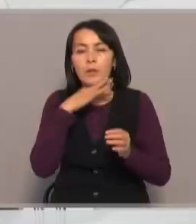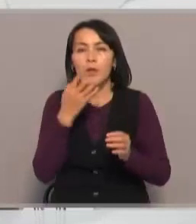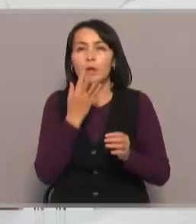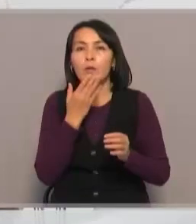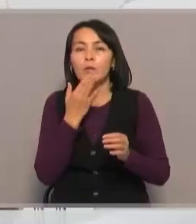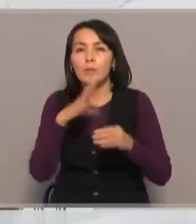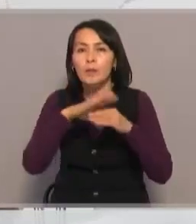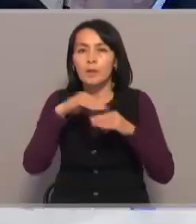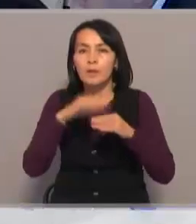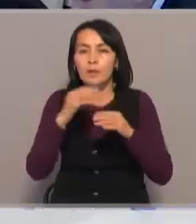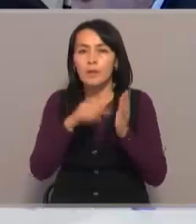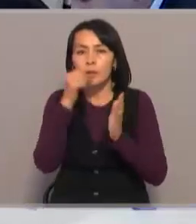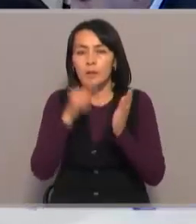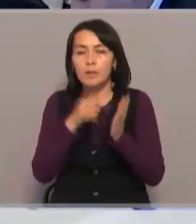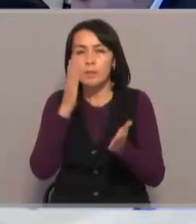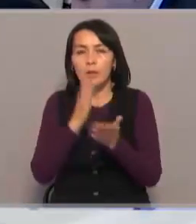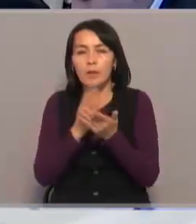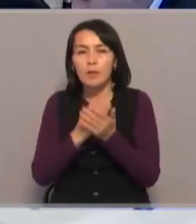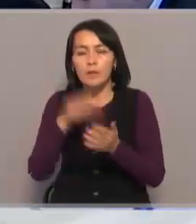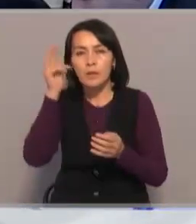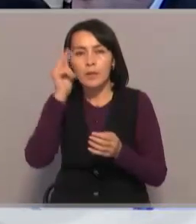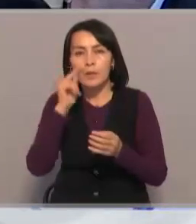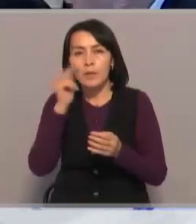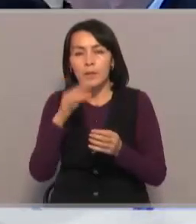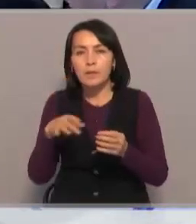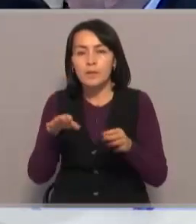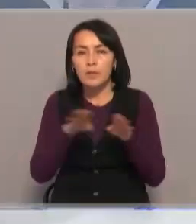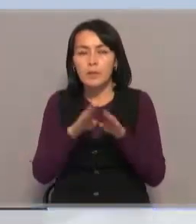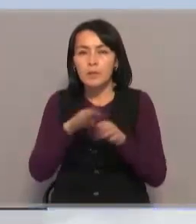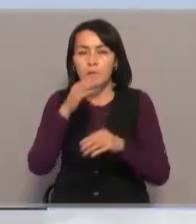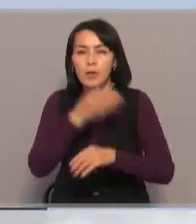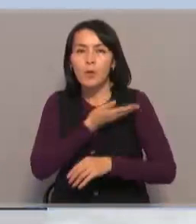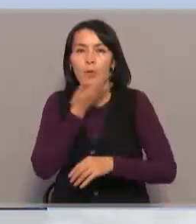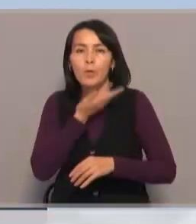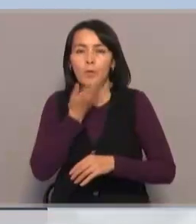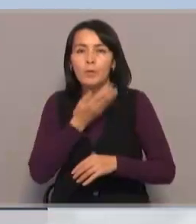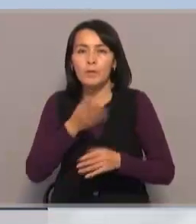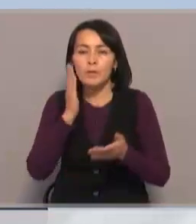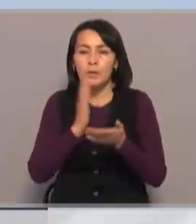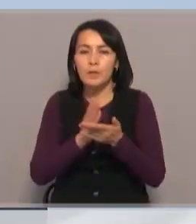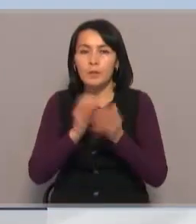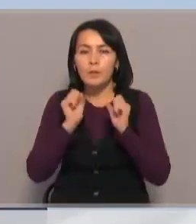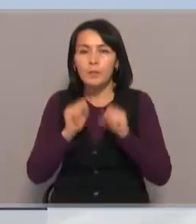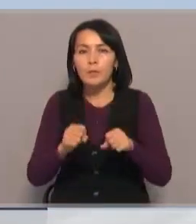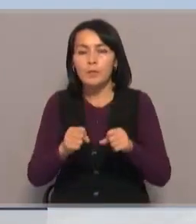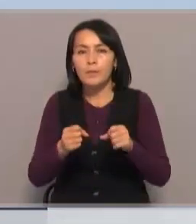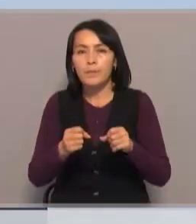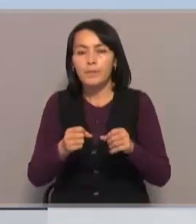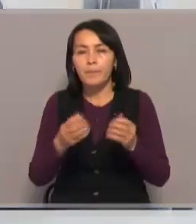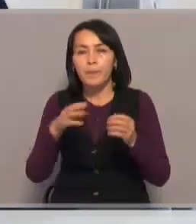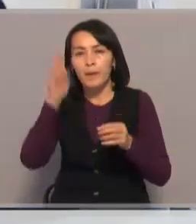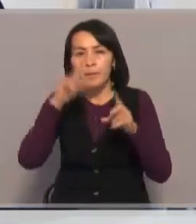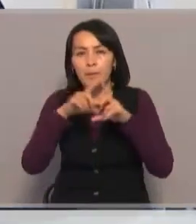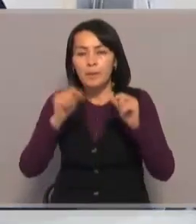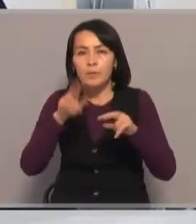ұлттық бірыңғай тестілеу тапсырмаларынан тұратын білім беру ресурстарын оқу процесінде қолдануға болады. Платформада мектеп